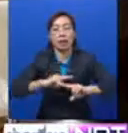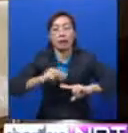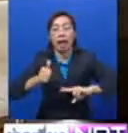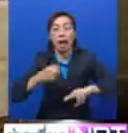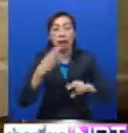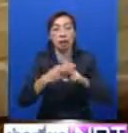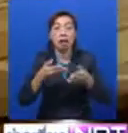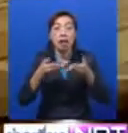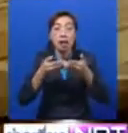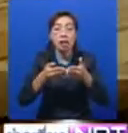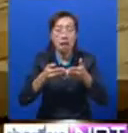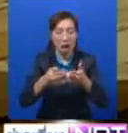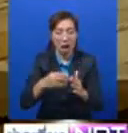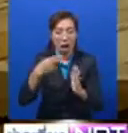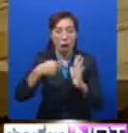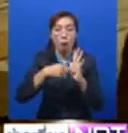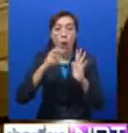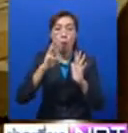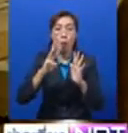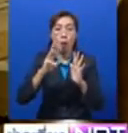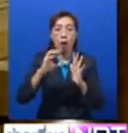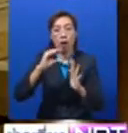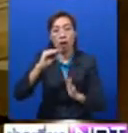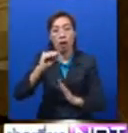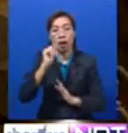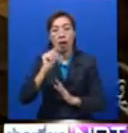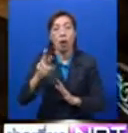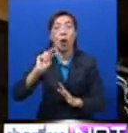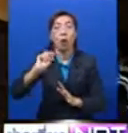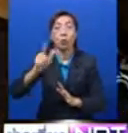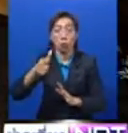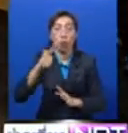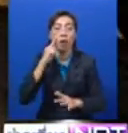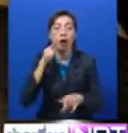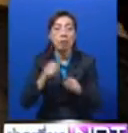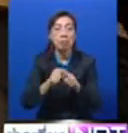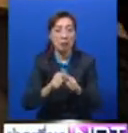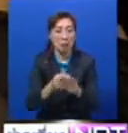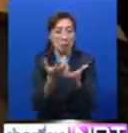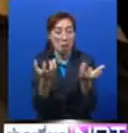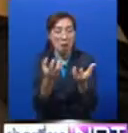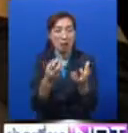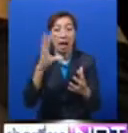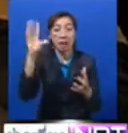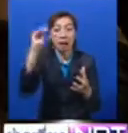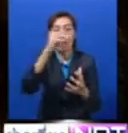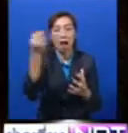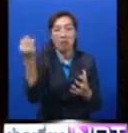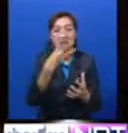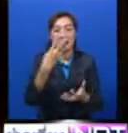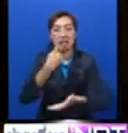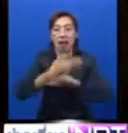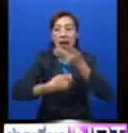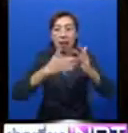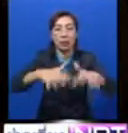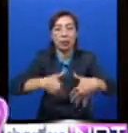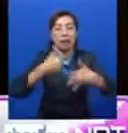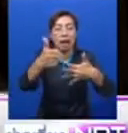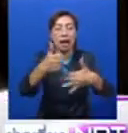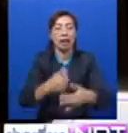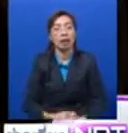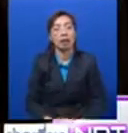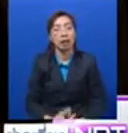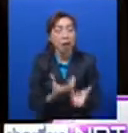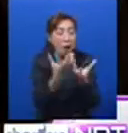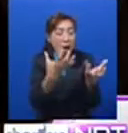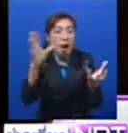เป็นสินค้าโอท็อประดับ4ดาวของจังหวัดและสร้างรายได้จำนวนมากให้กับชาวบ้านอีกด้วยค่ะ ก็หาวัตถุดิบที่อยู่ใกล้มือ